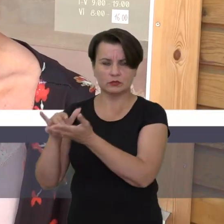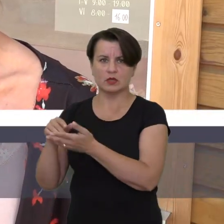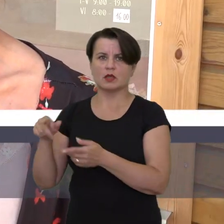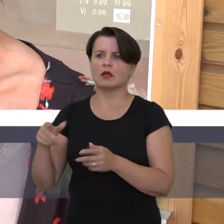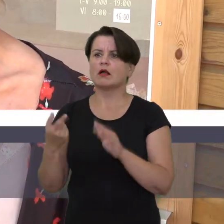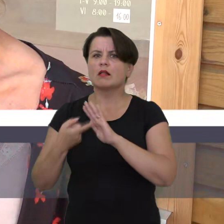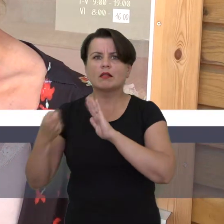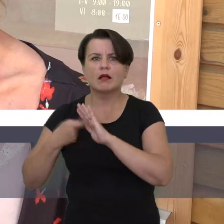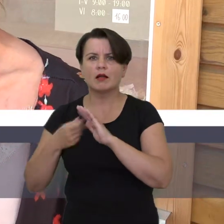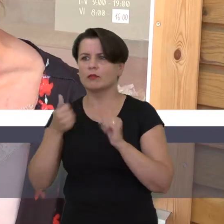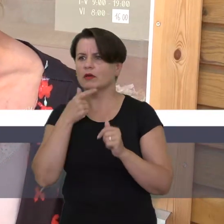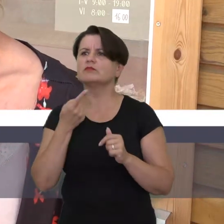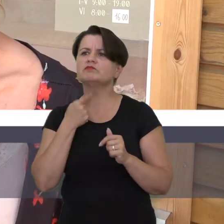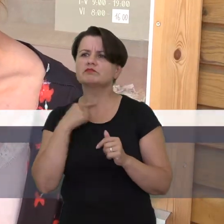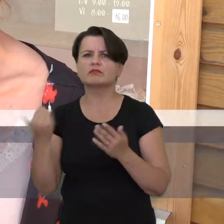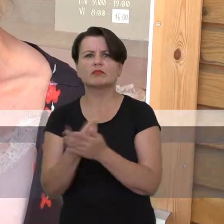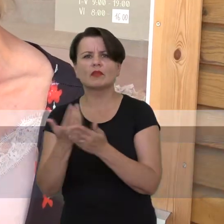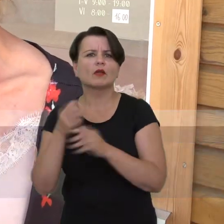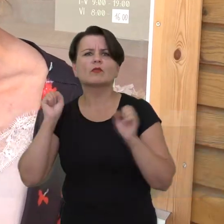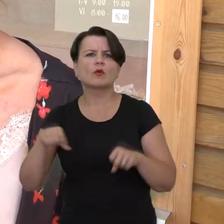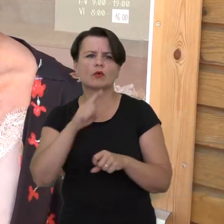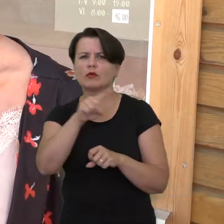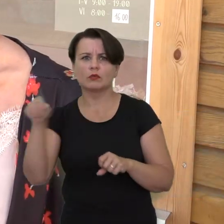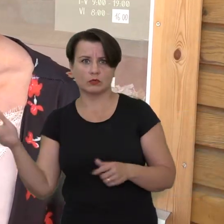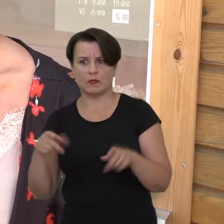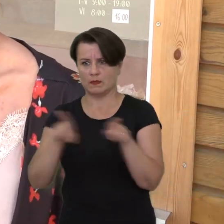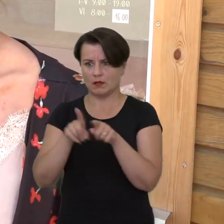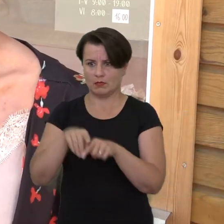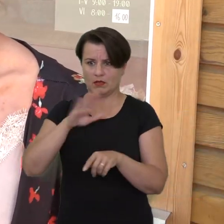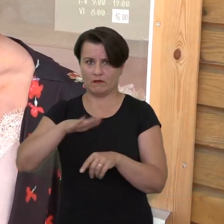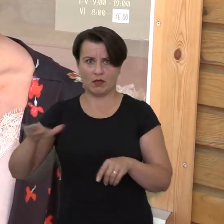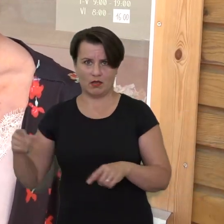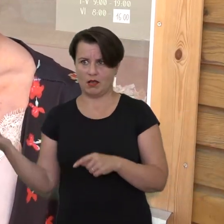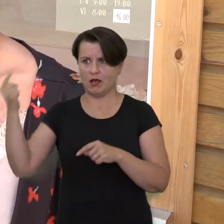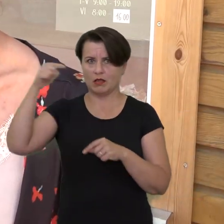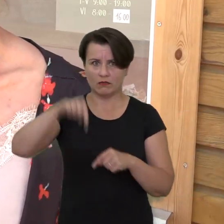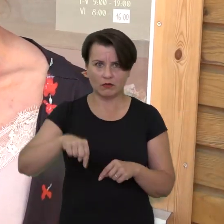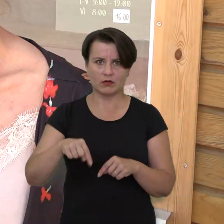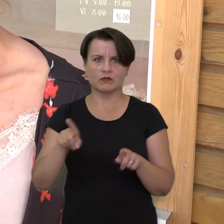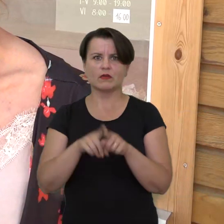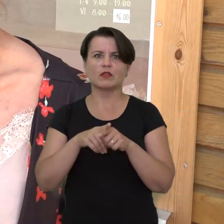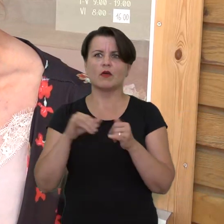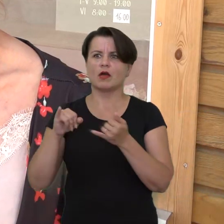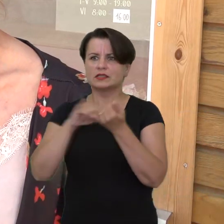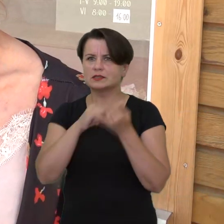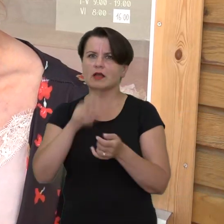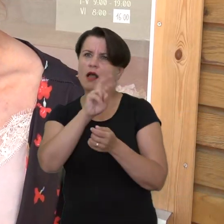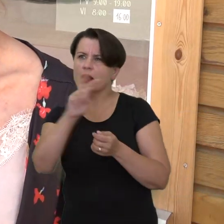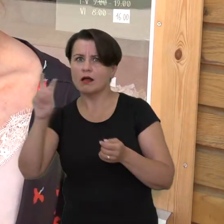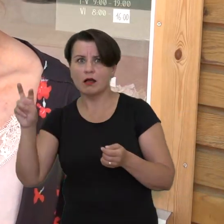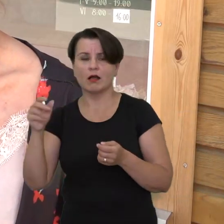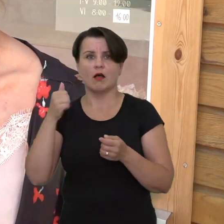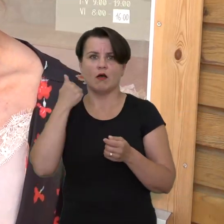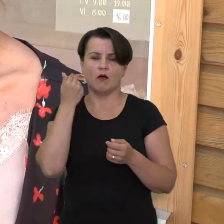galima padegustuoti kažko įdomiaus. Net ir mokinukai, kurių tikslas būna grinai edukacinis Kėdainiuose, irgi pastebim, kad